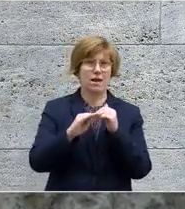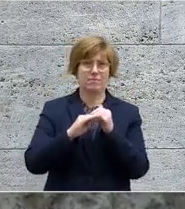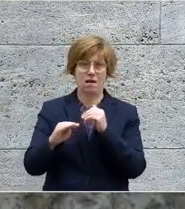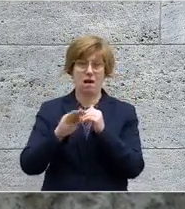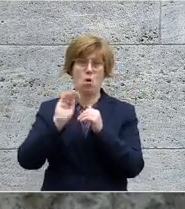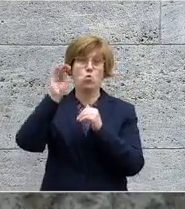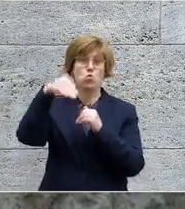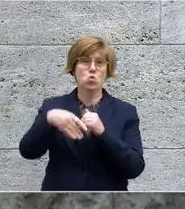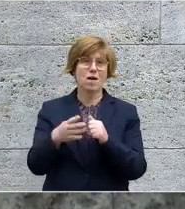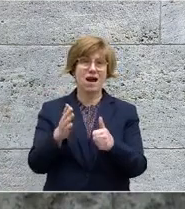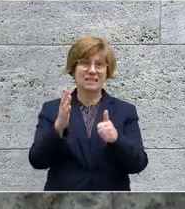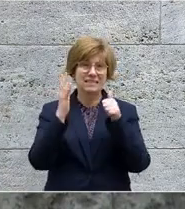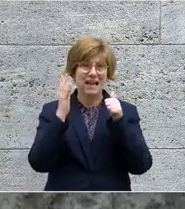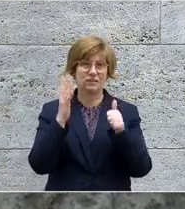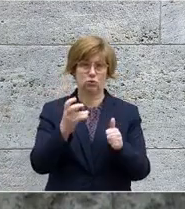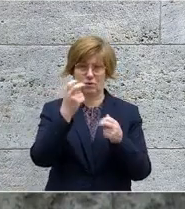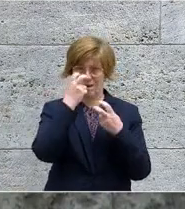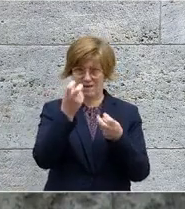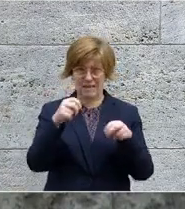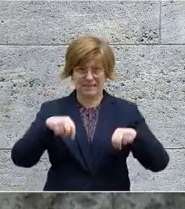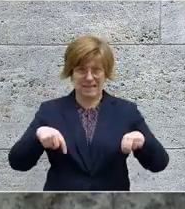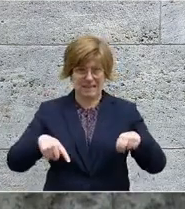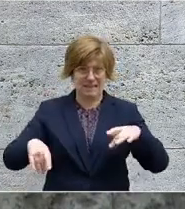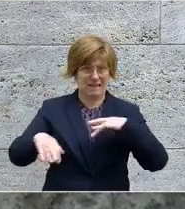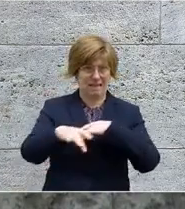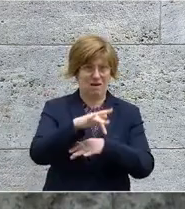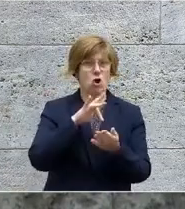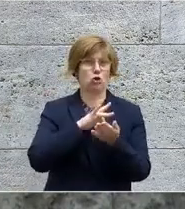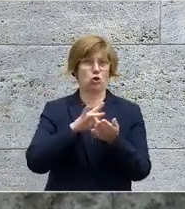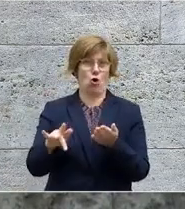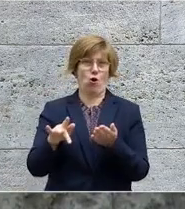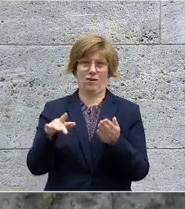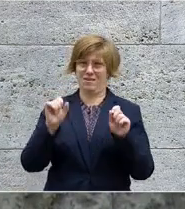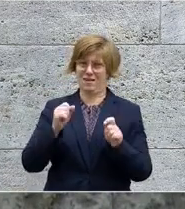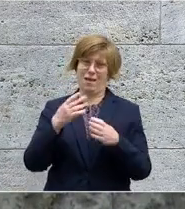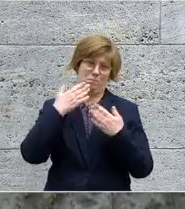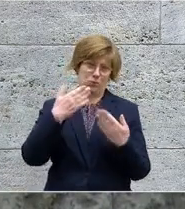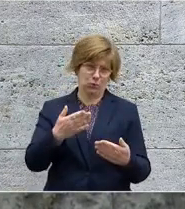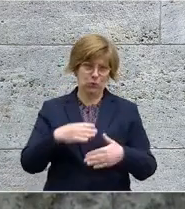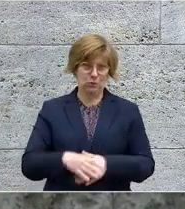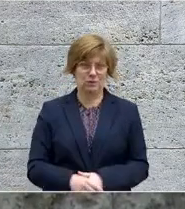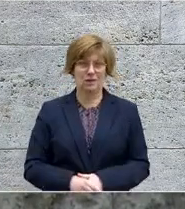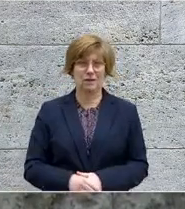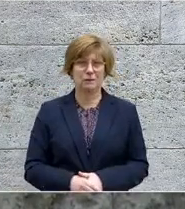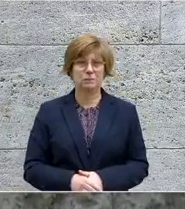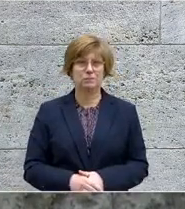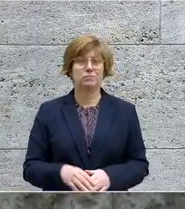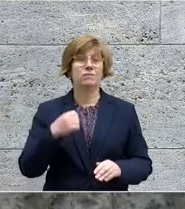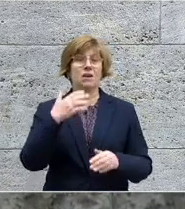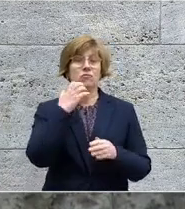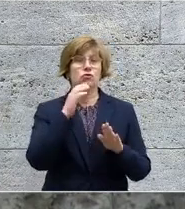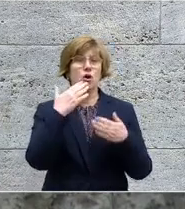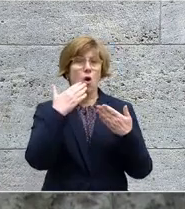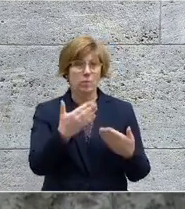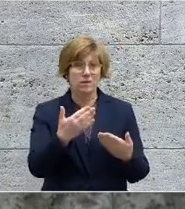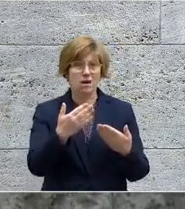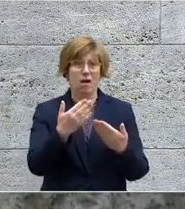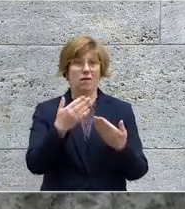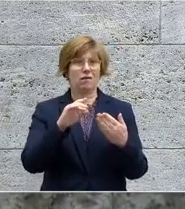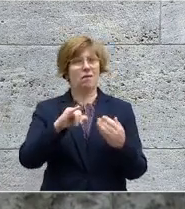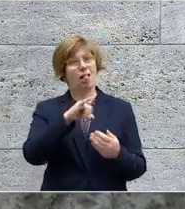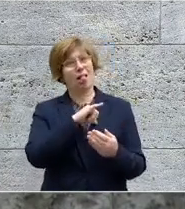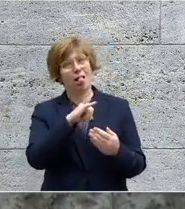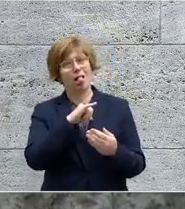den über 600 Gästen jetzt hier im Trockenen begrüßen zu können. Und ich danke auch denjenigen für